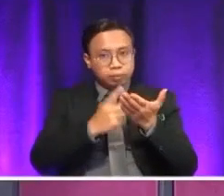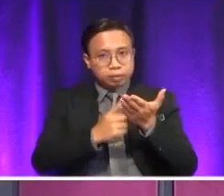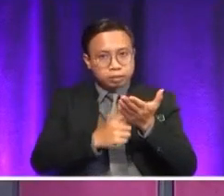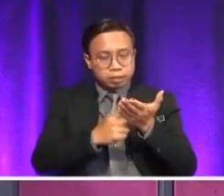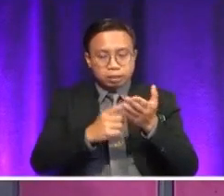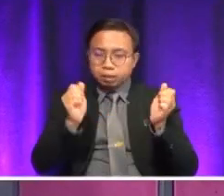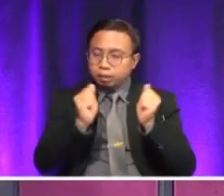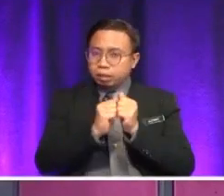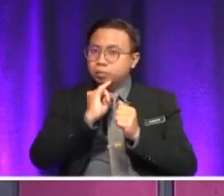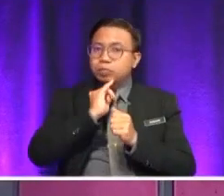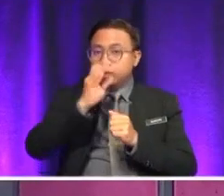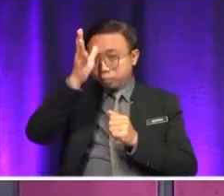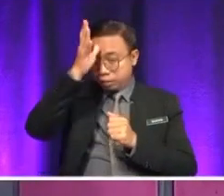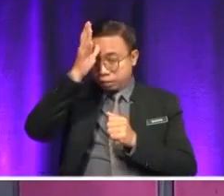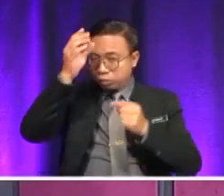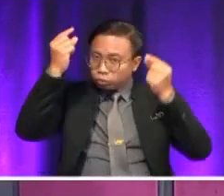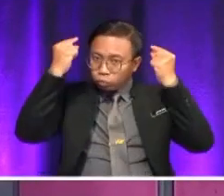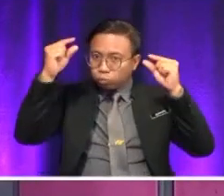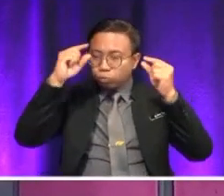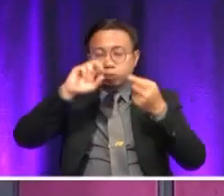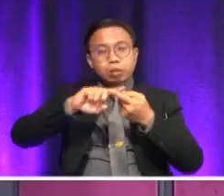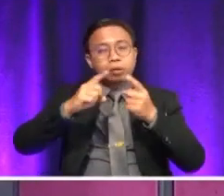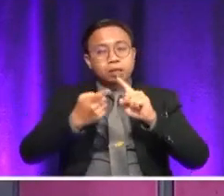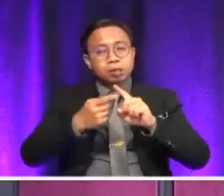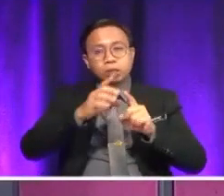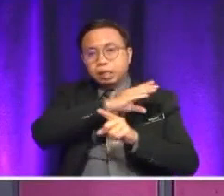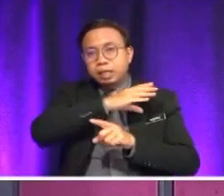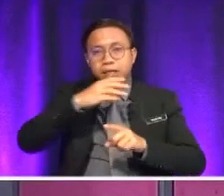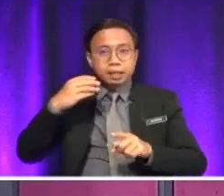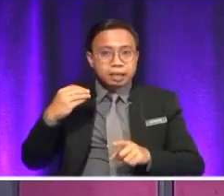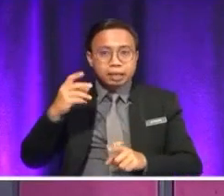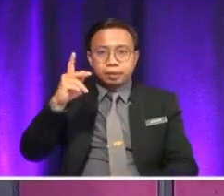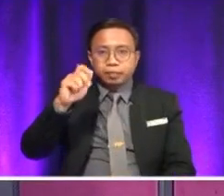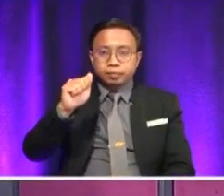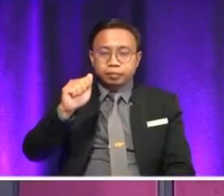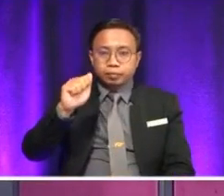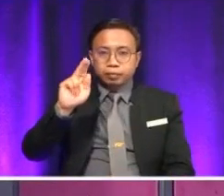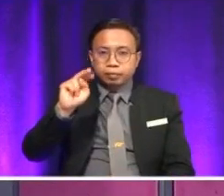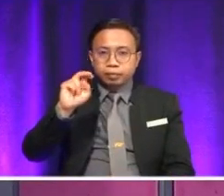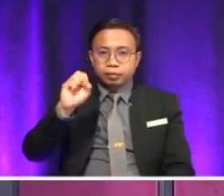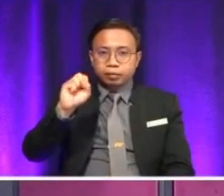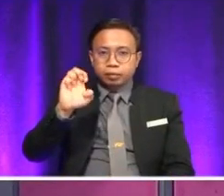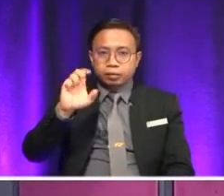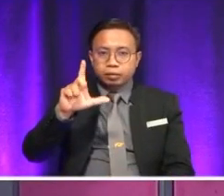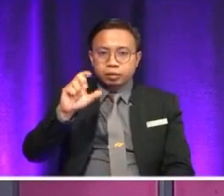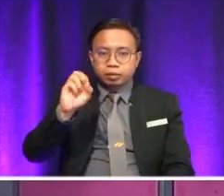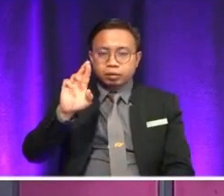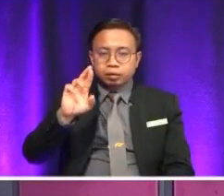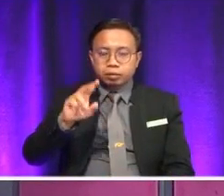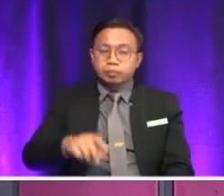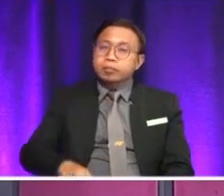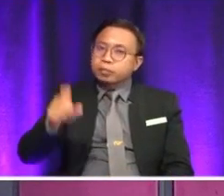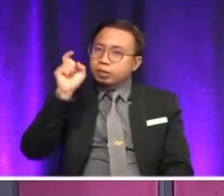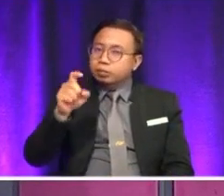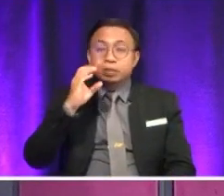guru, sahabat karib dan kaunselor. Sebenarnya kita kena ada orang lain, bercakap dengan seseorang.